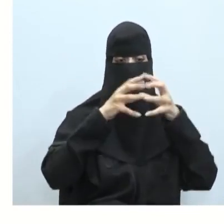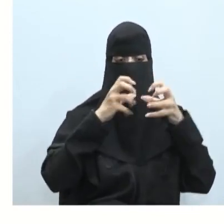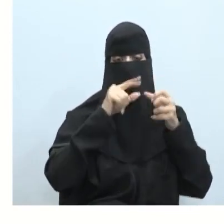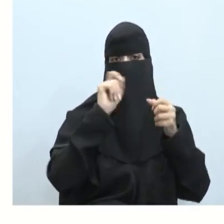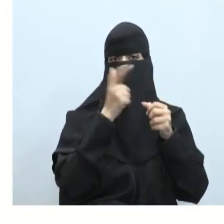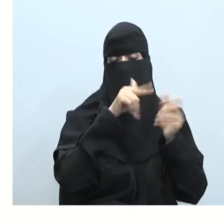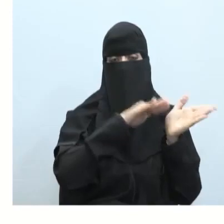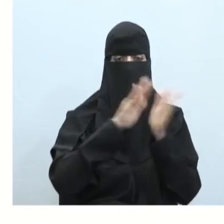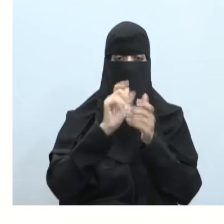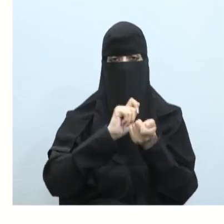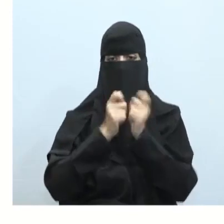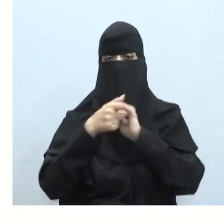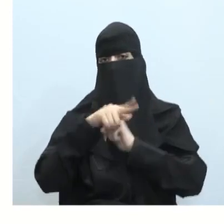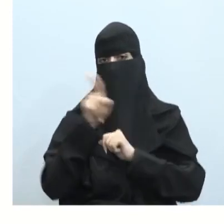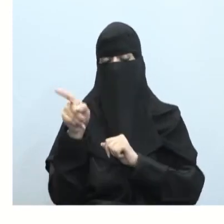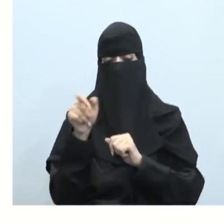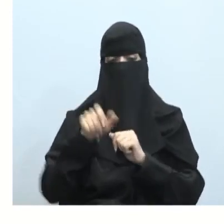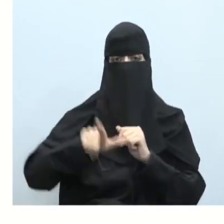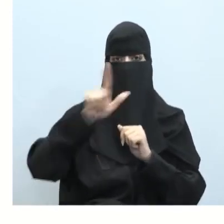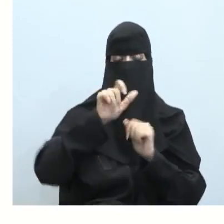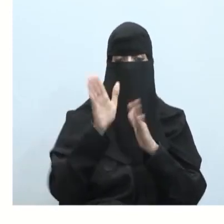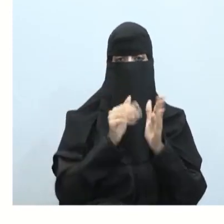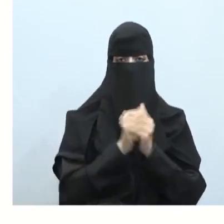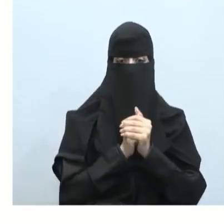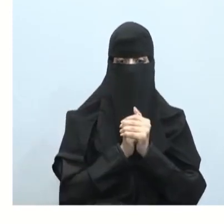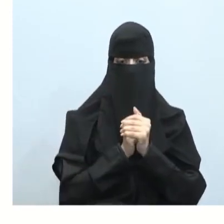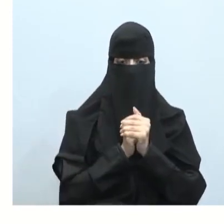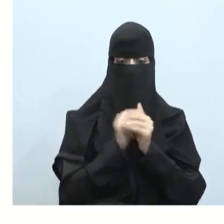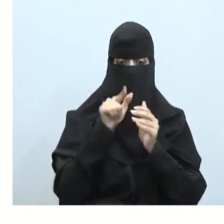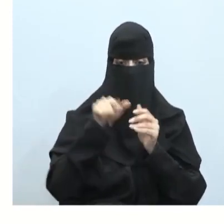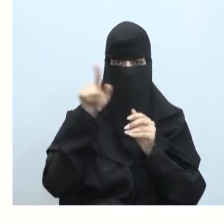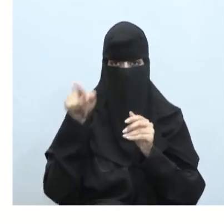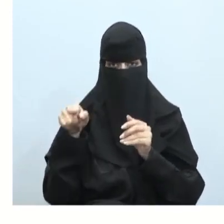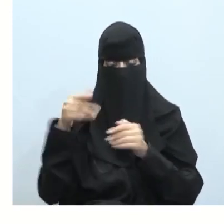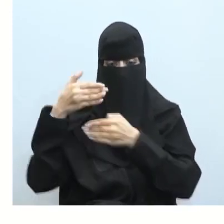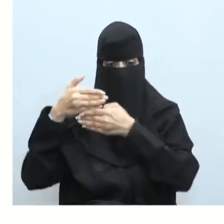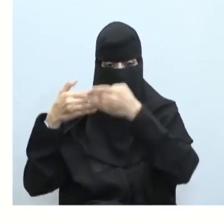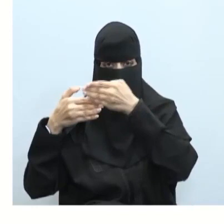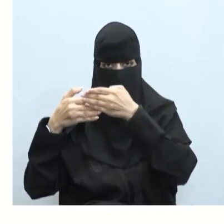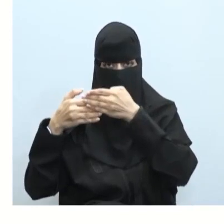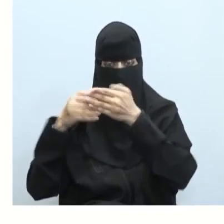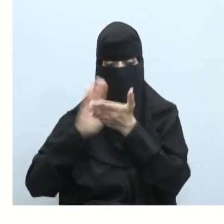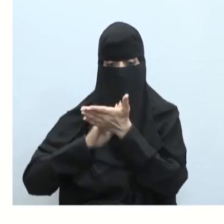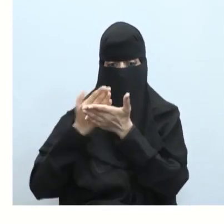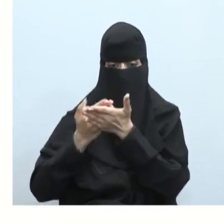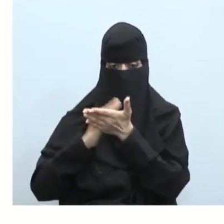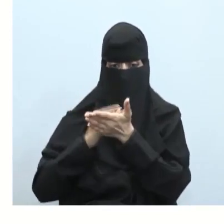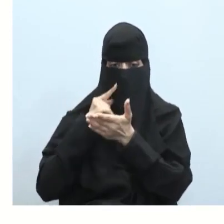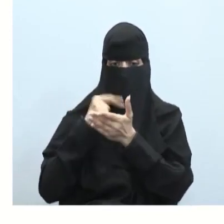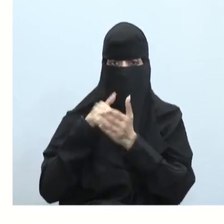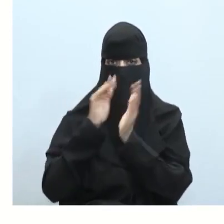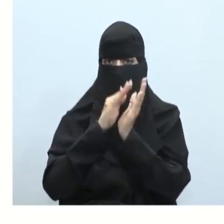الاوبجكت الاوبجكت الكود لا ينشئه هذا المفسر بينما المترجم يقوم